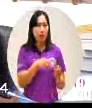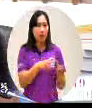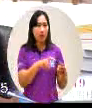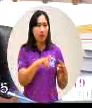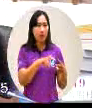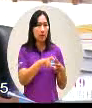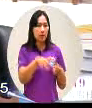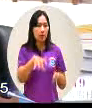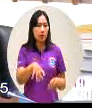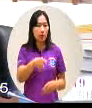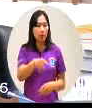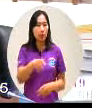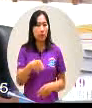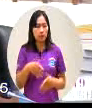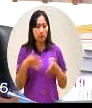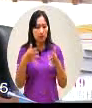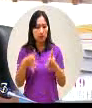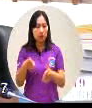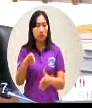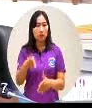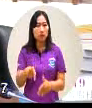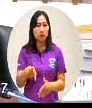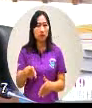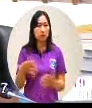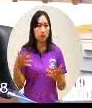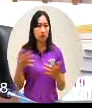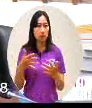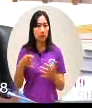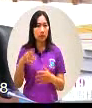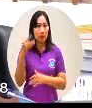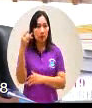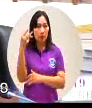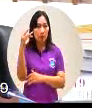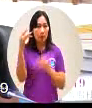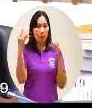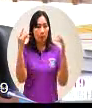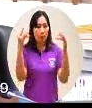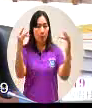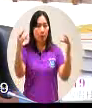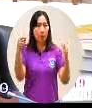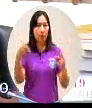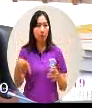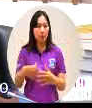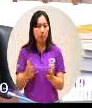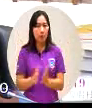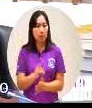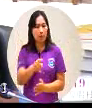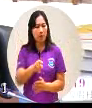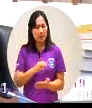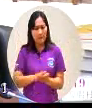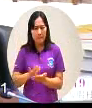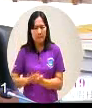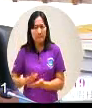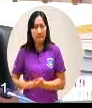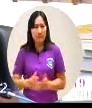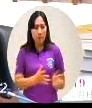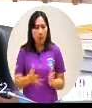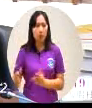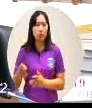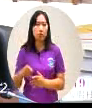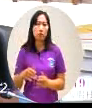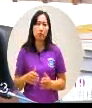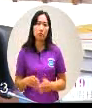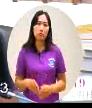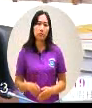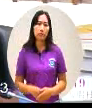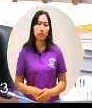只针对这个奇怪部分哦，处理一下好不好？这应该你应该回港过来拜啊吼。